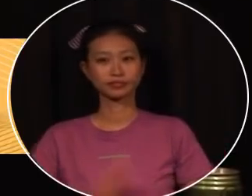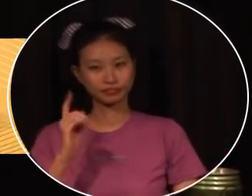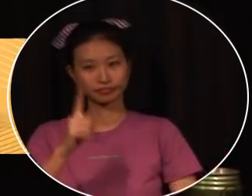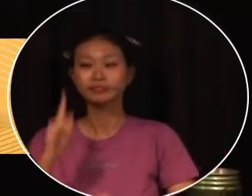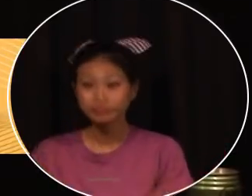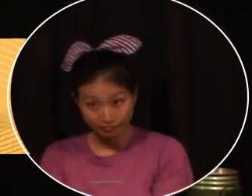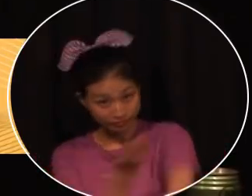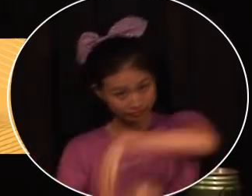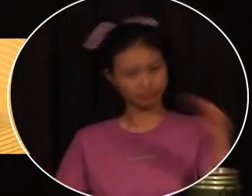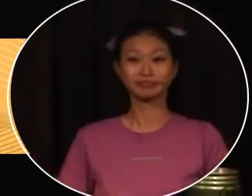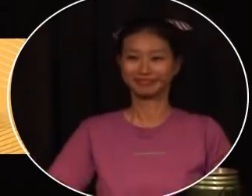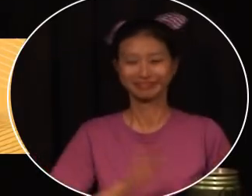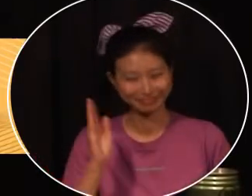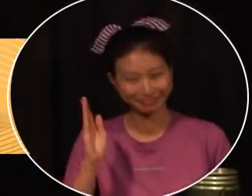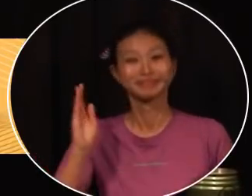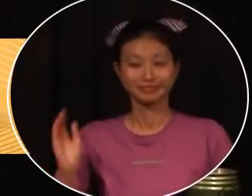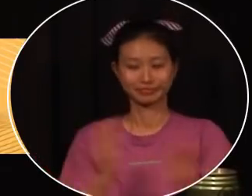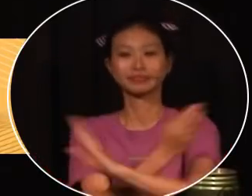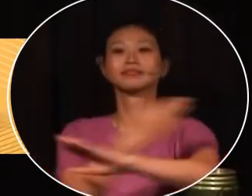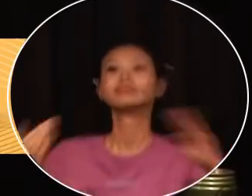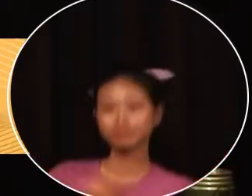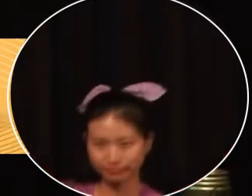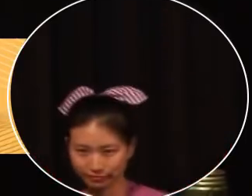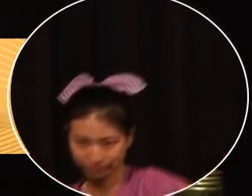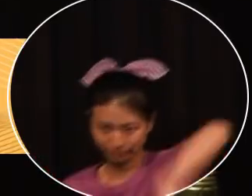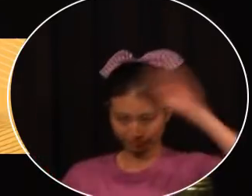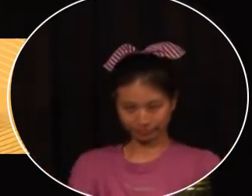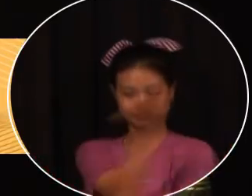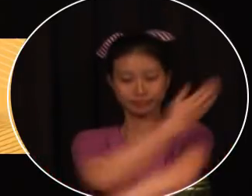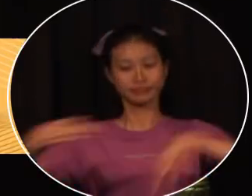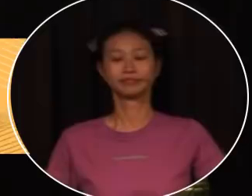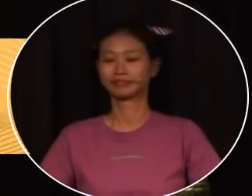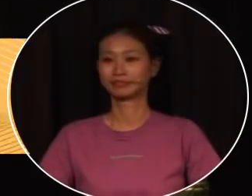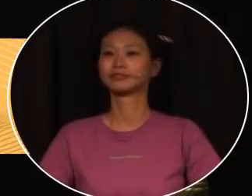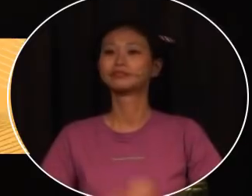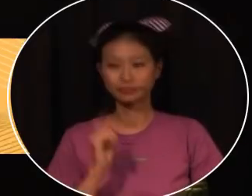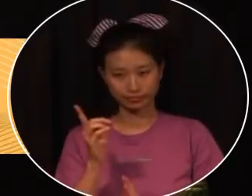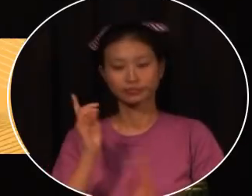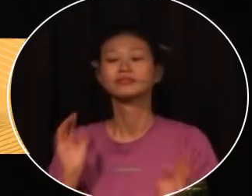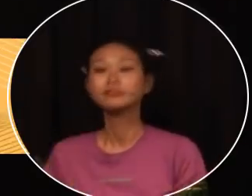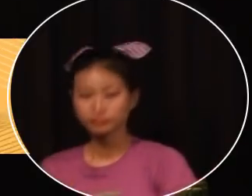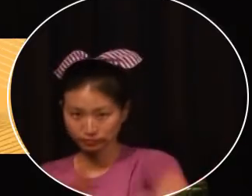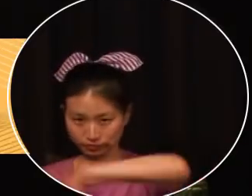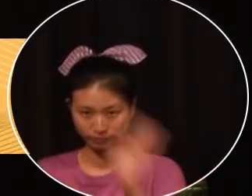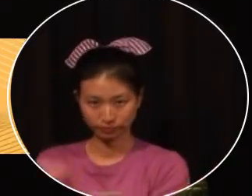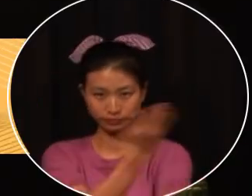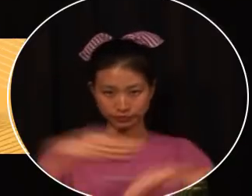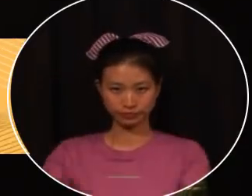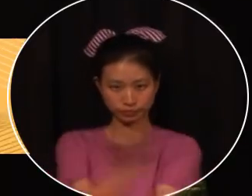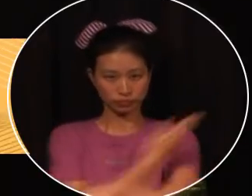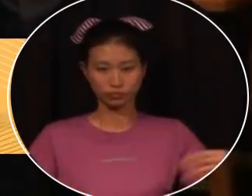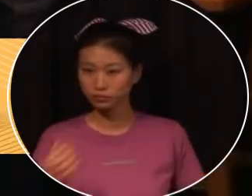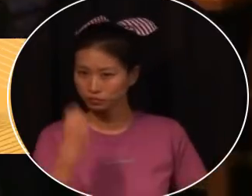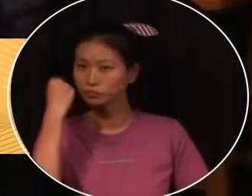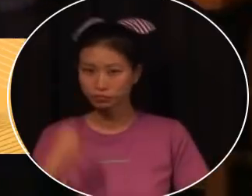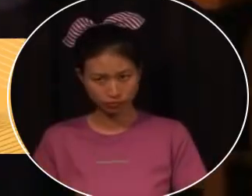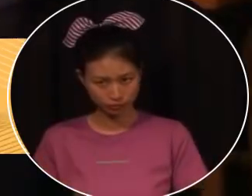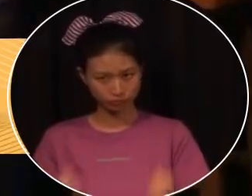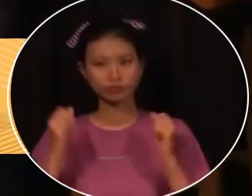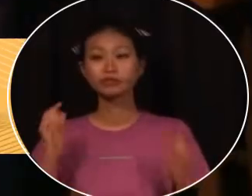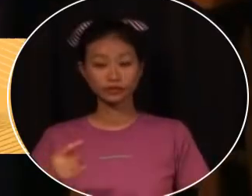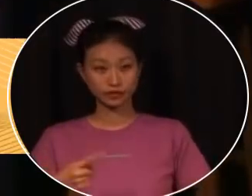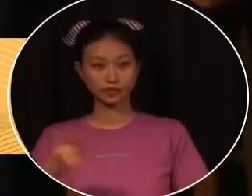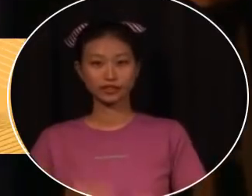相信大家都发现了，其实我刚刚讲话都狗屁不通啊，屁滚尿流啊，对啊，我乱讲的啊。大